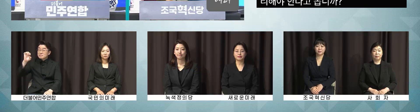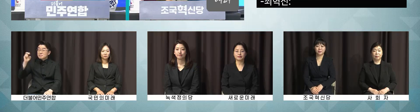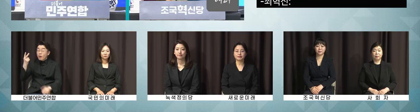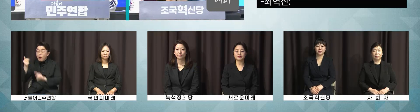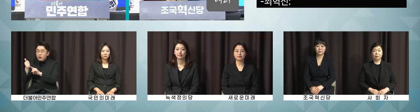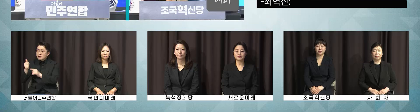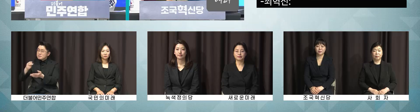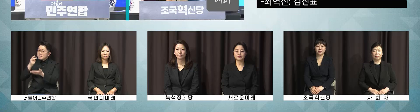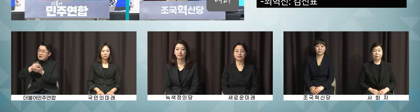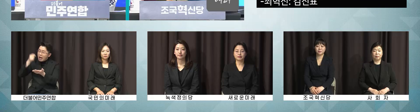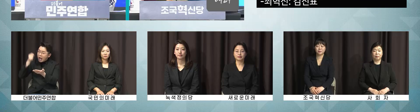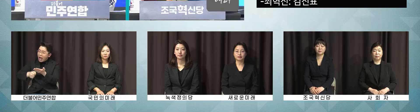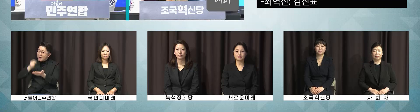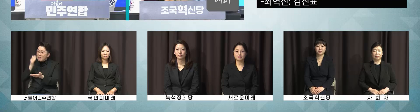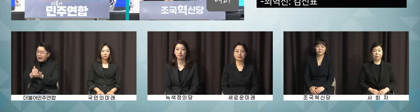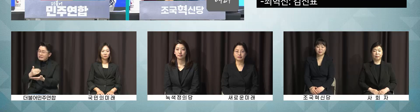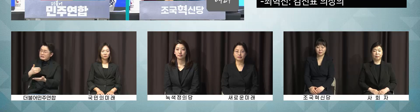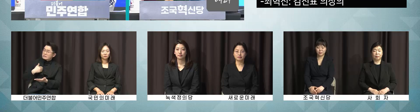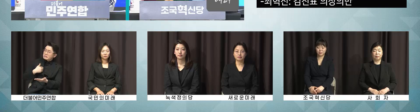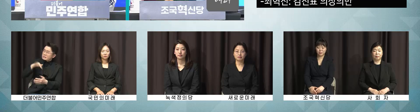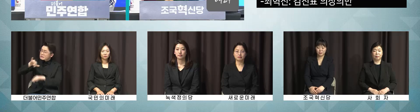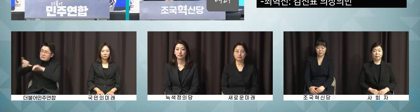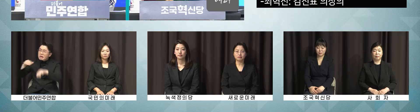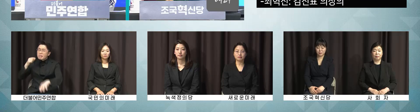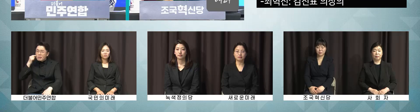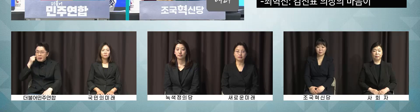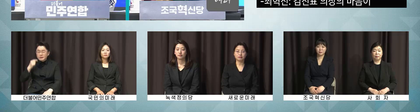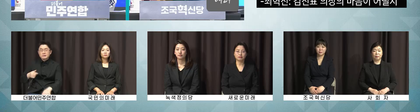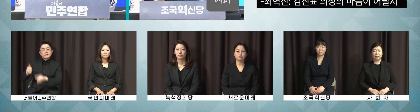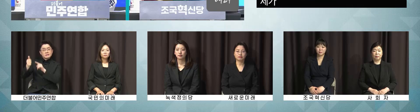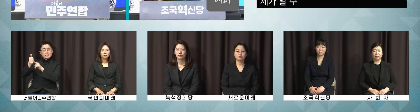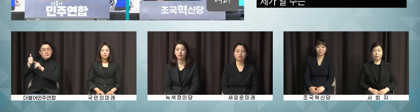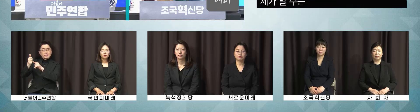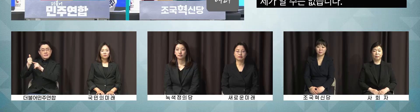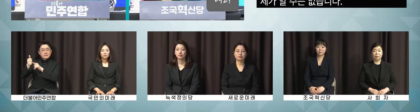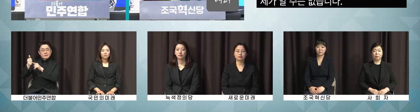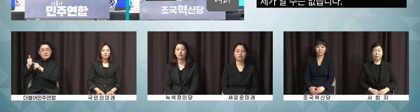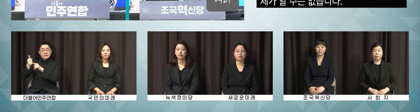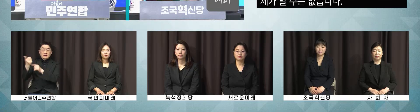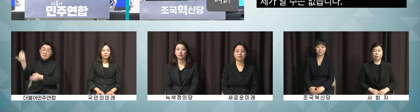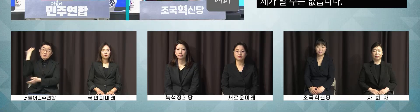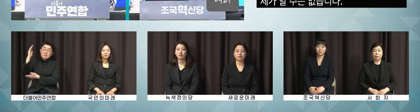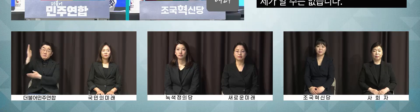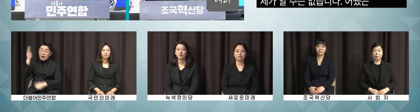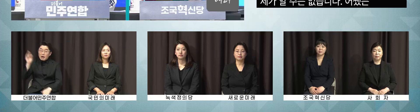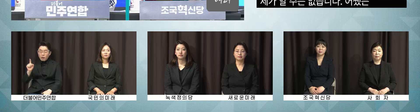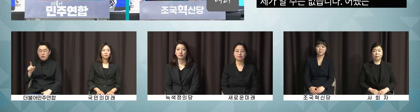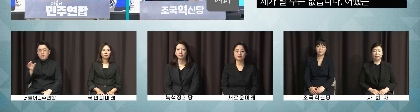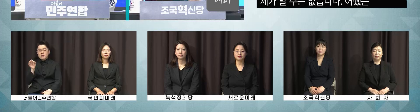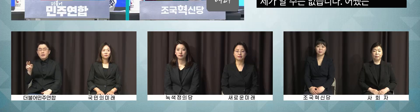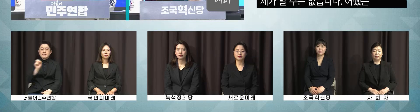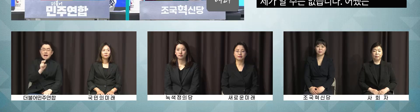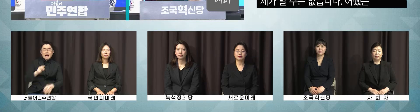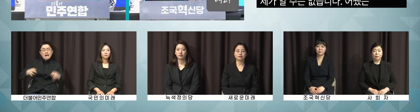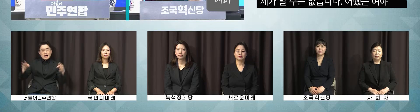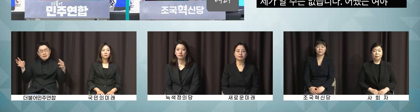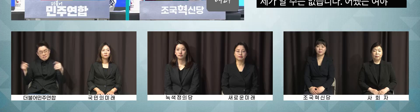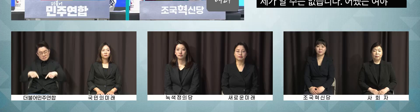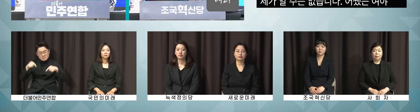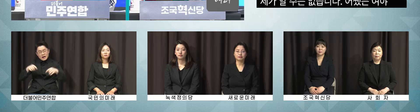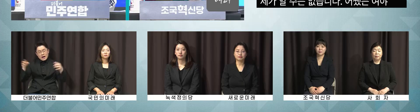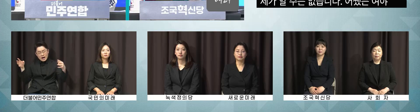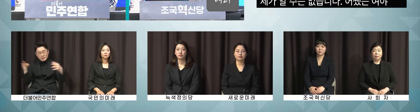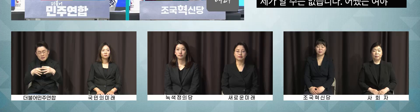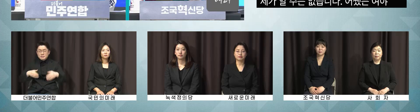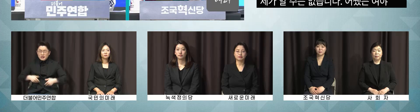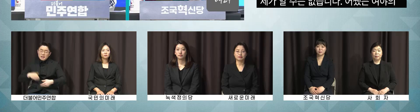것은 아닙니다. 어쨌든 김진표 의장님이 이야기하시는 여야의 합의를 통해서 또 합의의 정신을 지키겠다라고